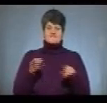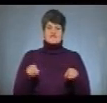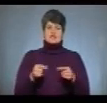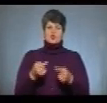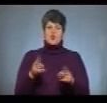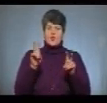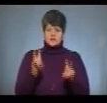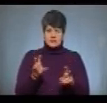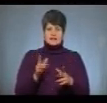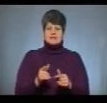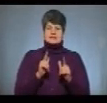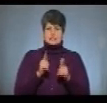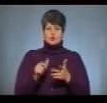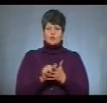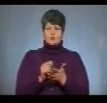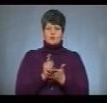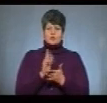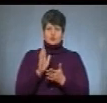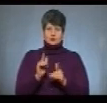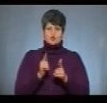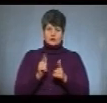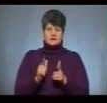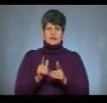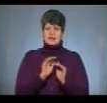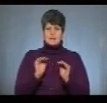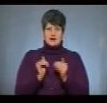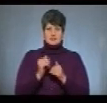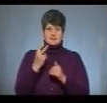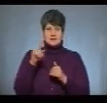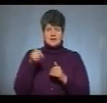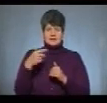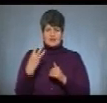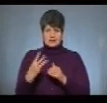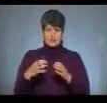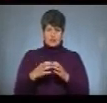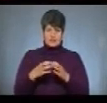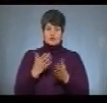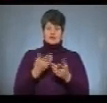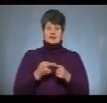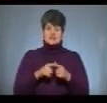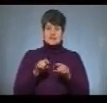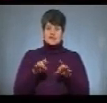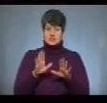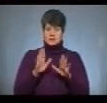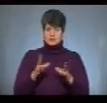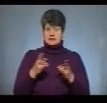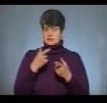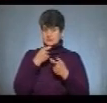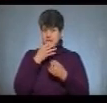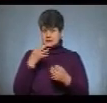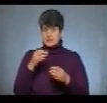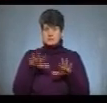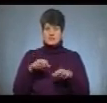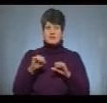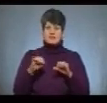для переходу має бути згода не менш як 2/3 громади. Якщо таке рішення буде, про нього слід повідомити місцеву владу, а вона